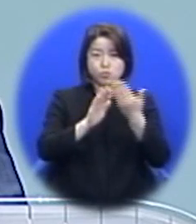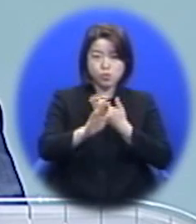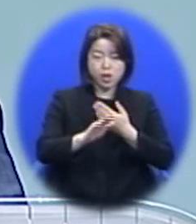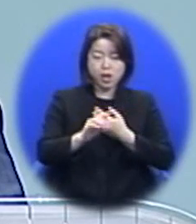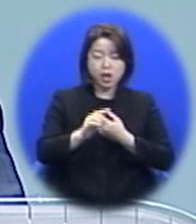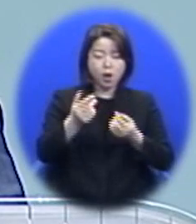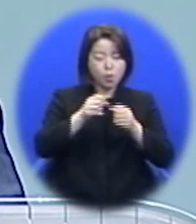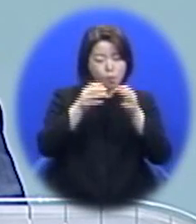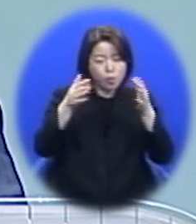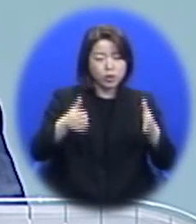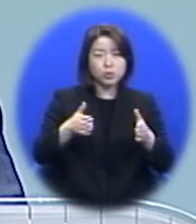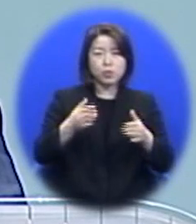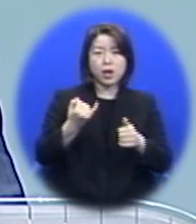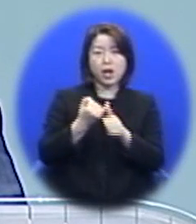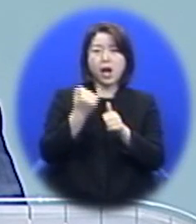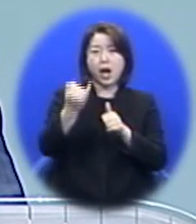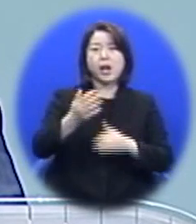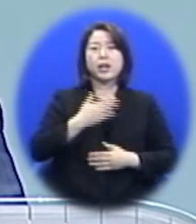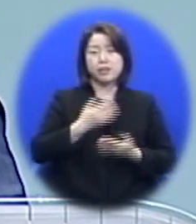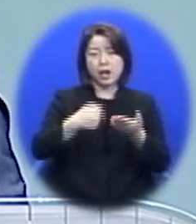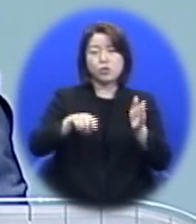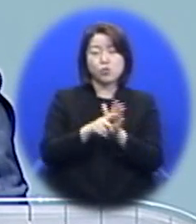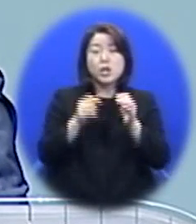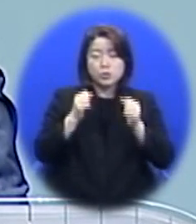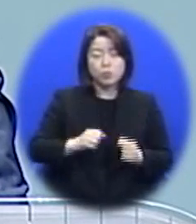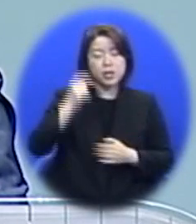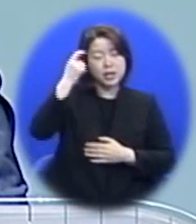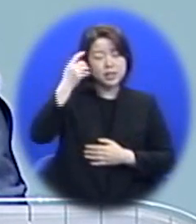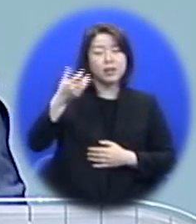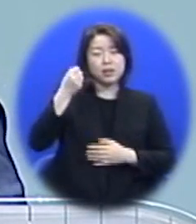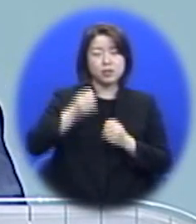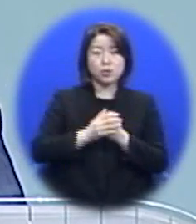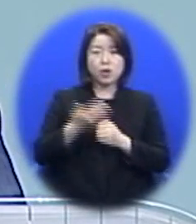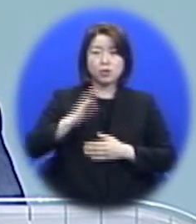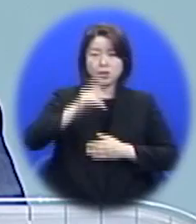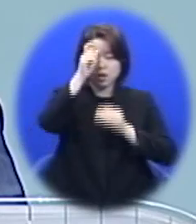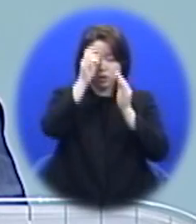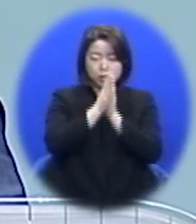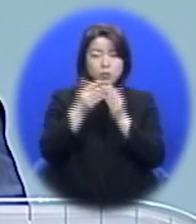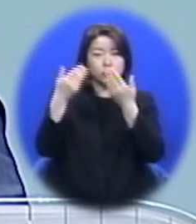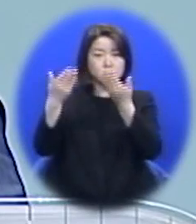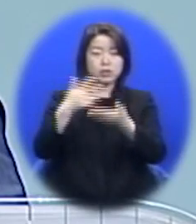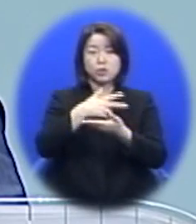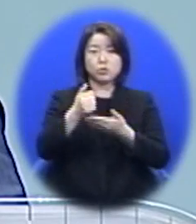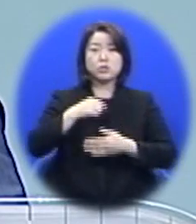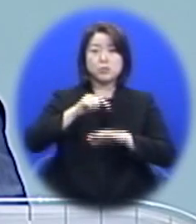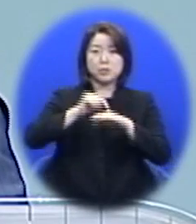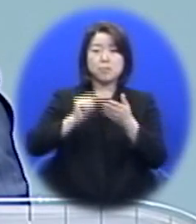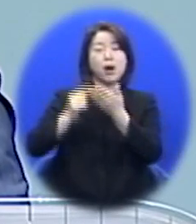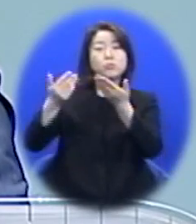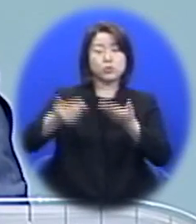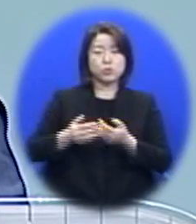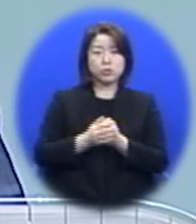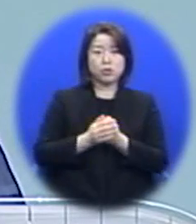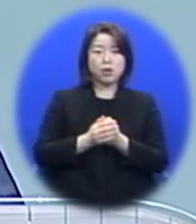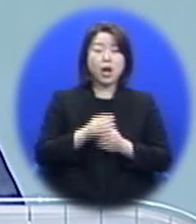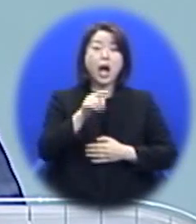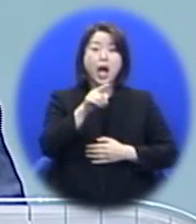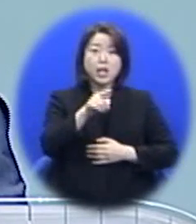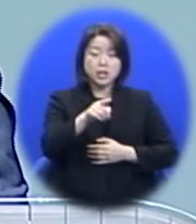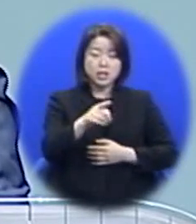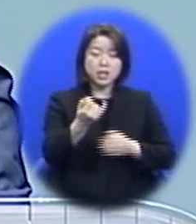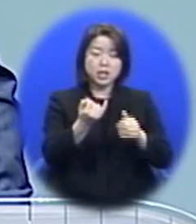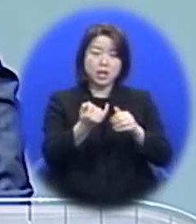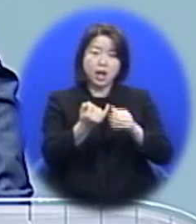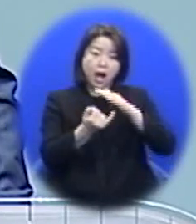아내가 존재한다는 생각을 했다. 그런데 기도드릴 때 주님은 내게 이런 마음을 주셨다. 내 아내를 사랑하고